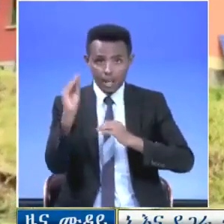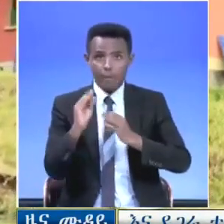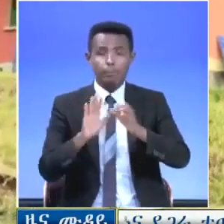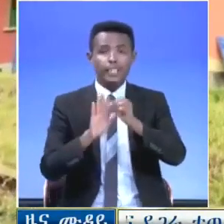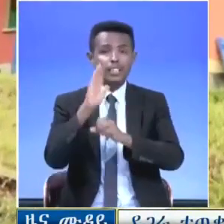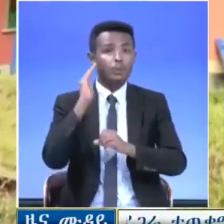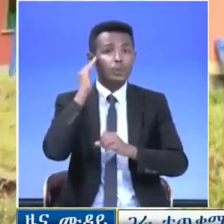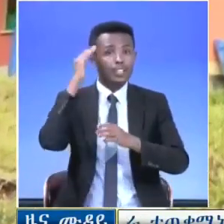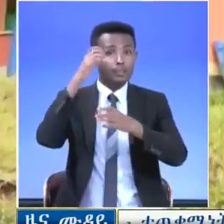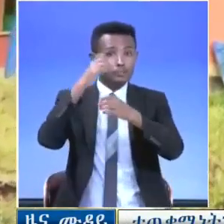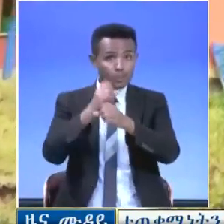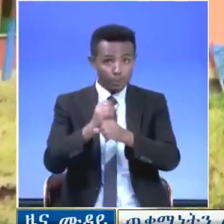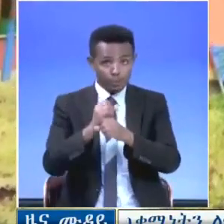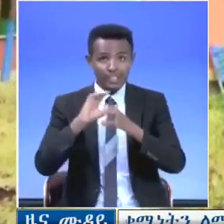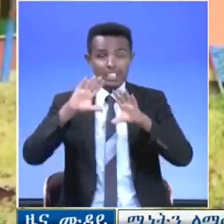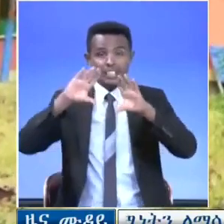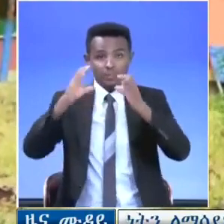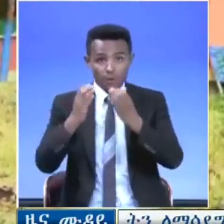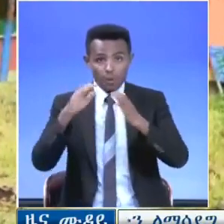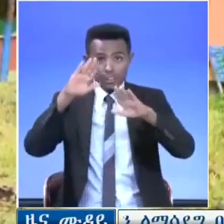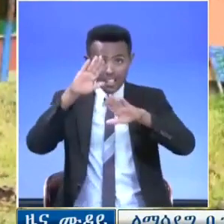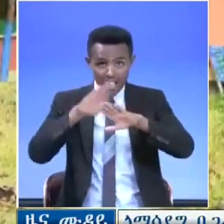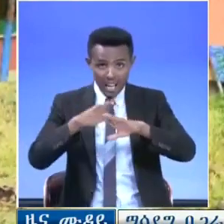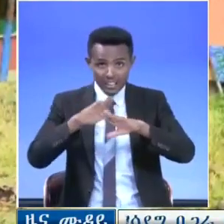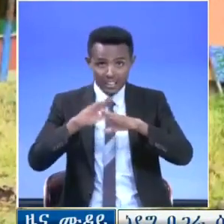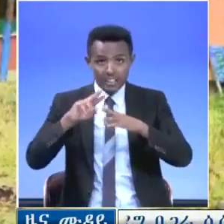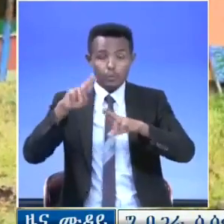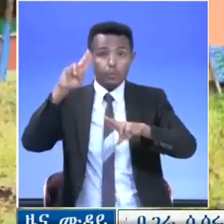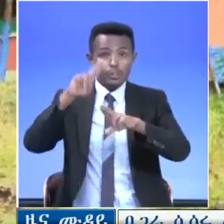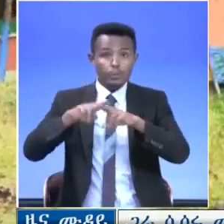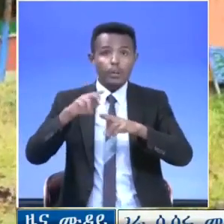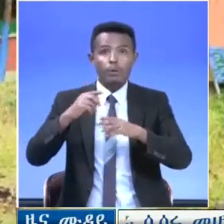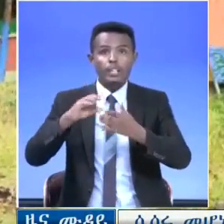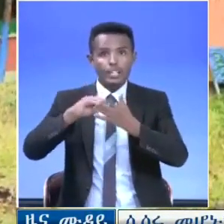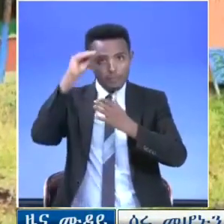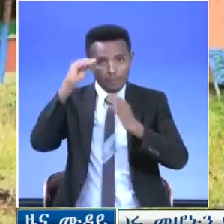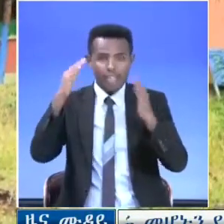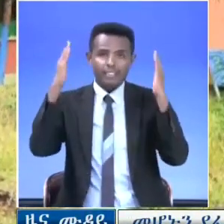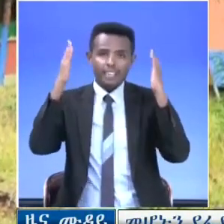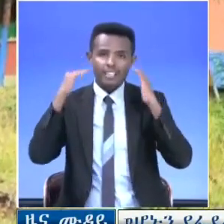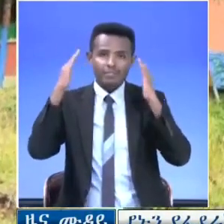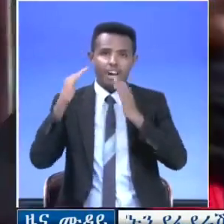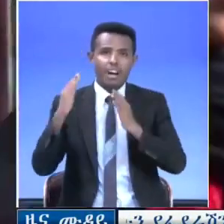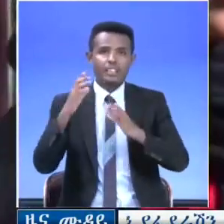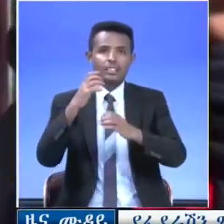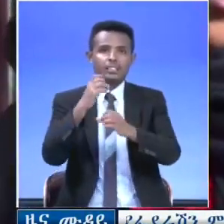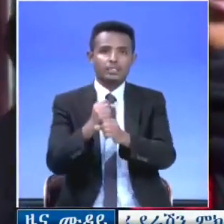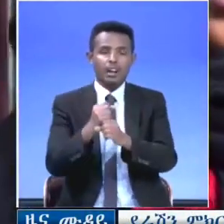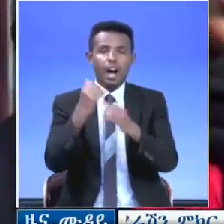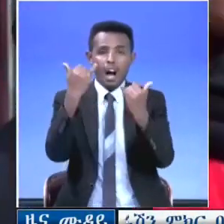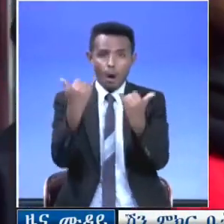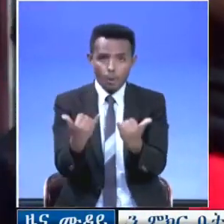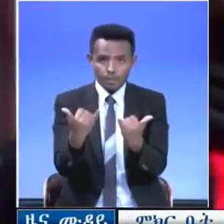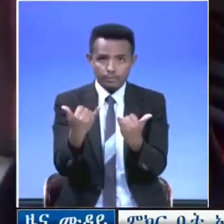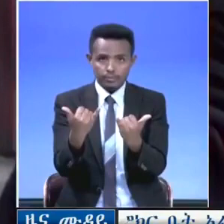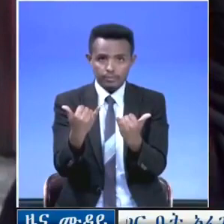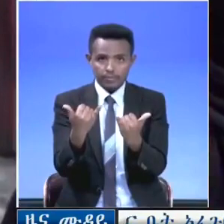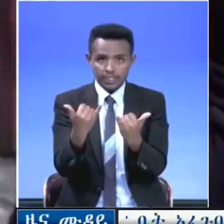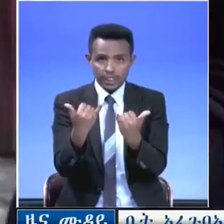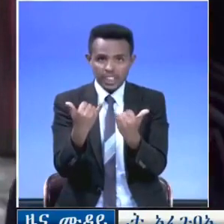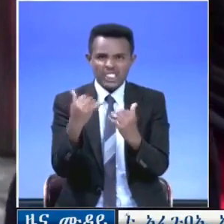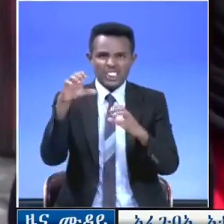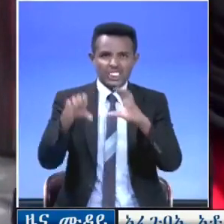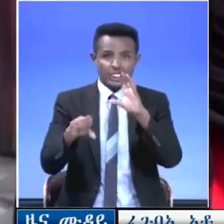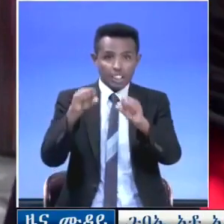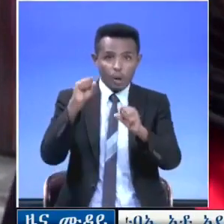ዕውቀት የሚጨብጡባቸው ክፍሎች ላይ ቁጭ ብለው እንደሚማሩ ተስፋ ሰንቀዋል። አሁን እዚህ ጭቃው